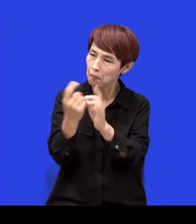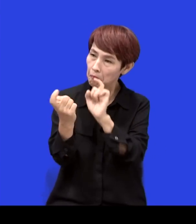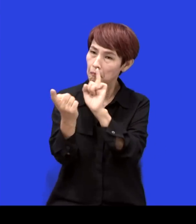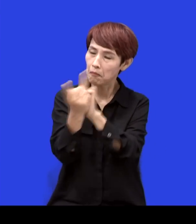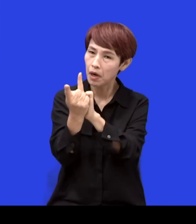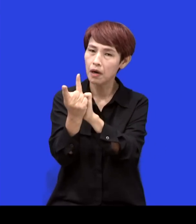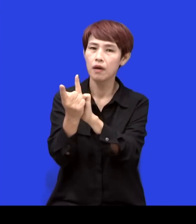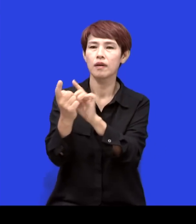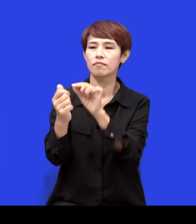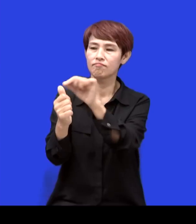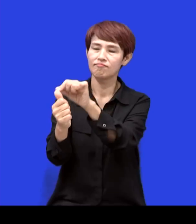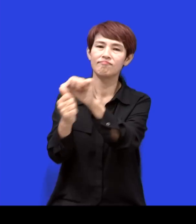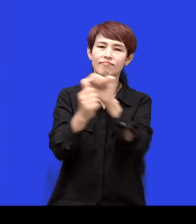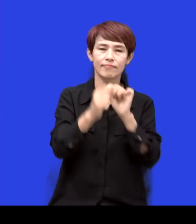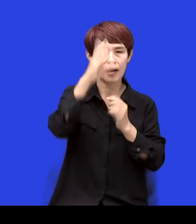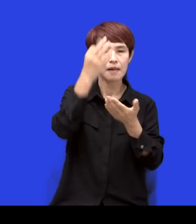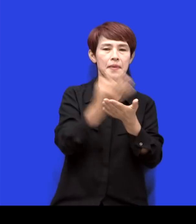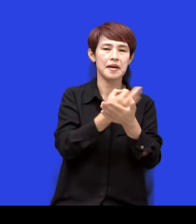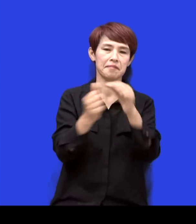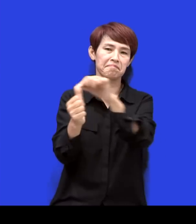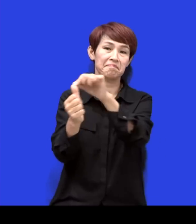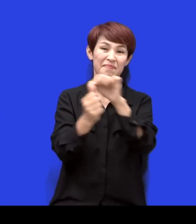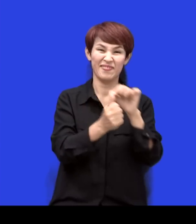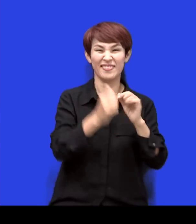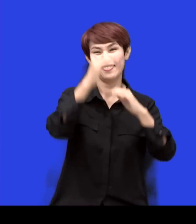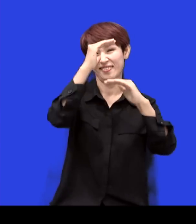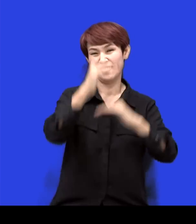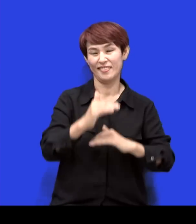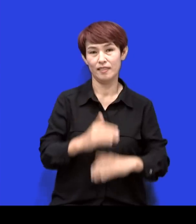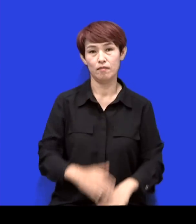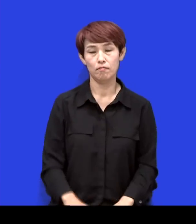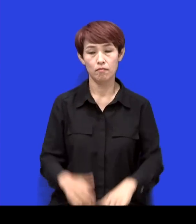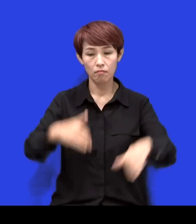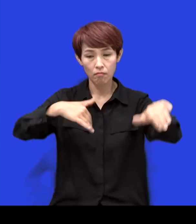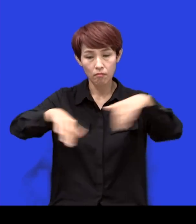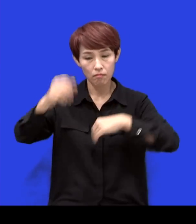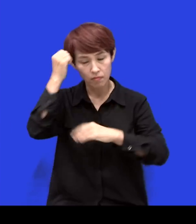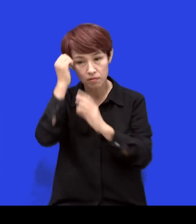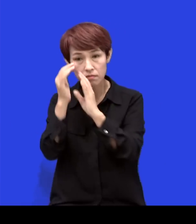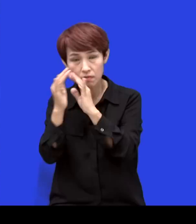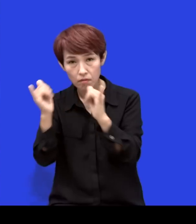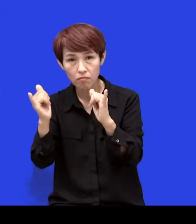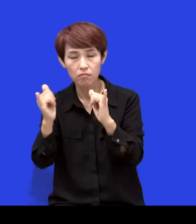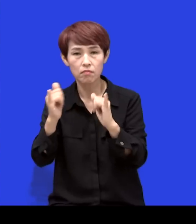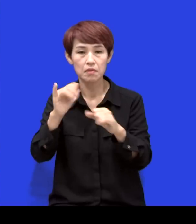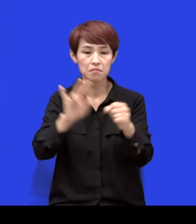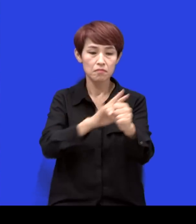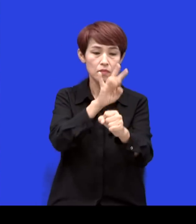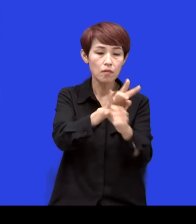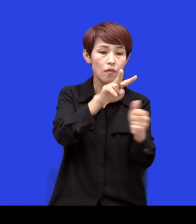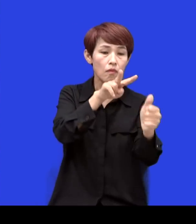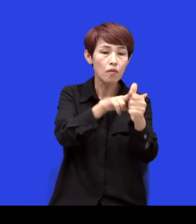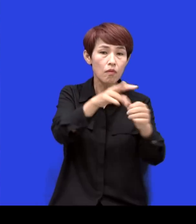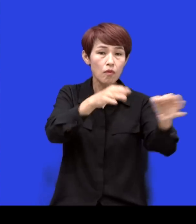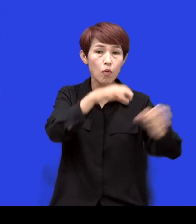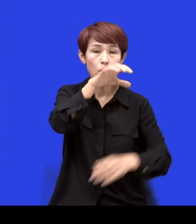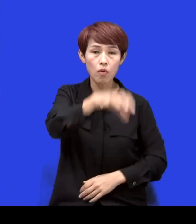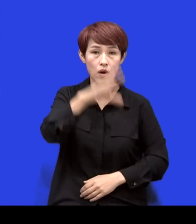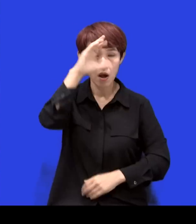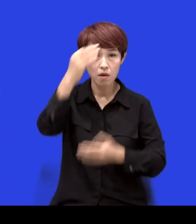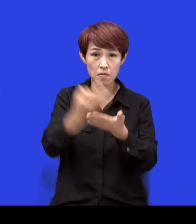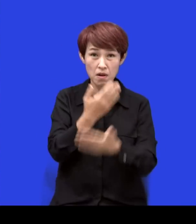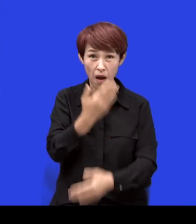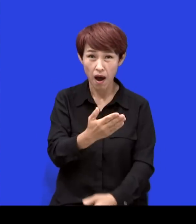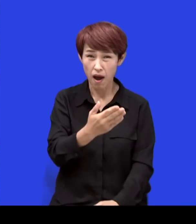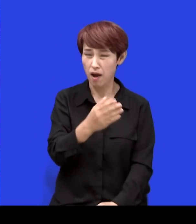자기 편의점에 야간 알바로 고용하는 얘기예요. 네, 그러니까 노숙자가 편의점 야간 알바를 하기가 쉽지 않잖아요. 예. 근데 그